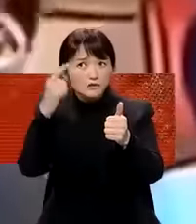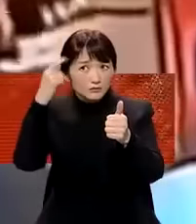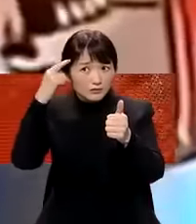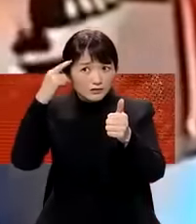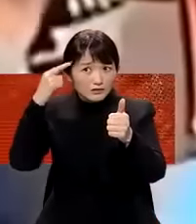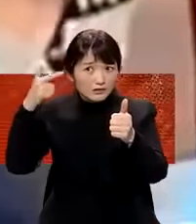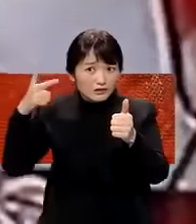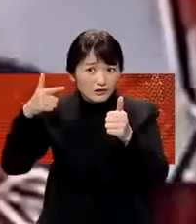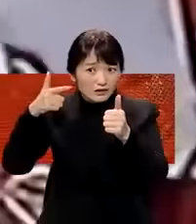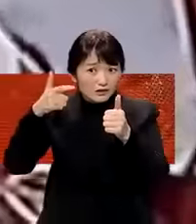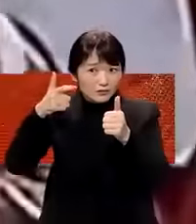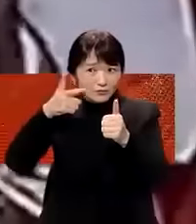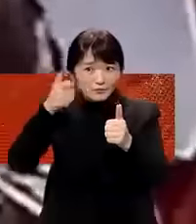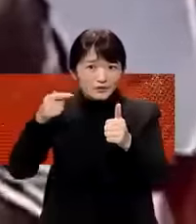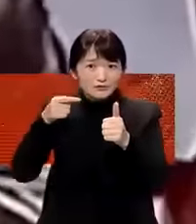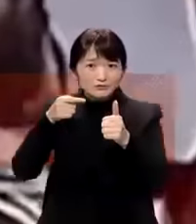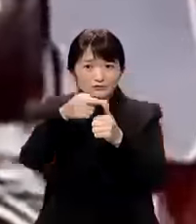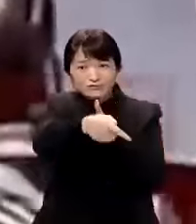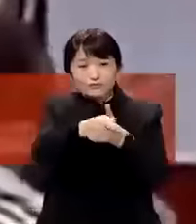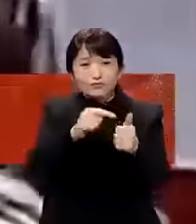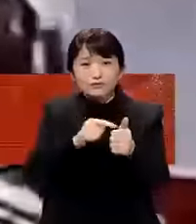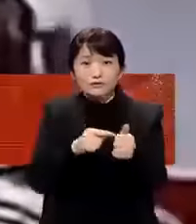머리를 스치고 지나갔